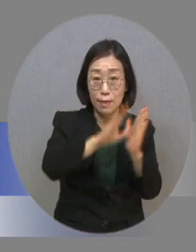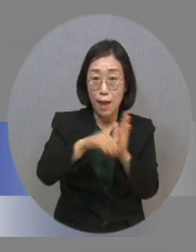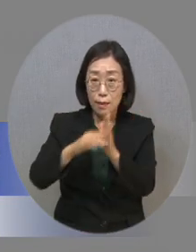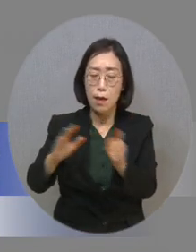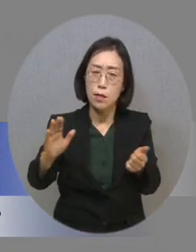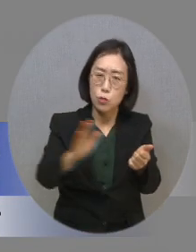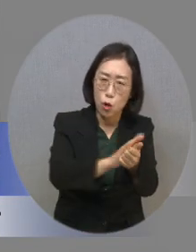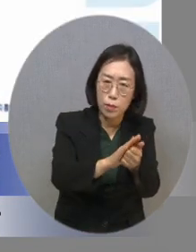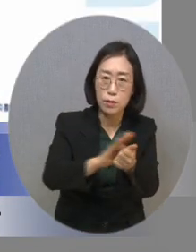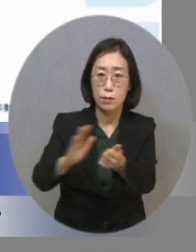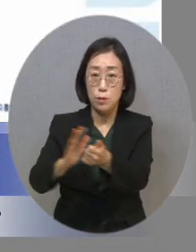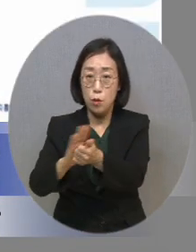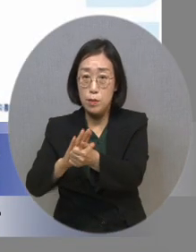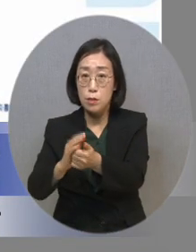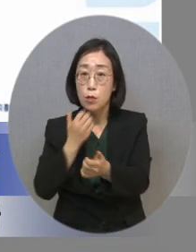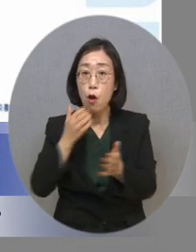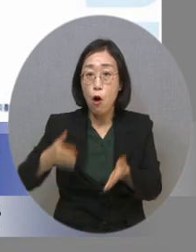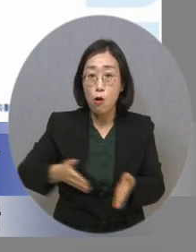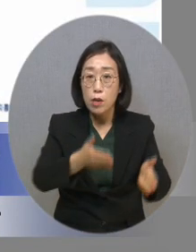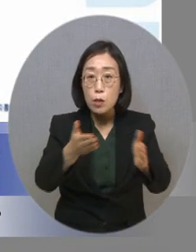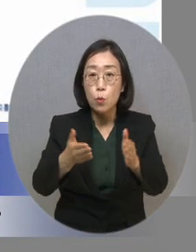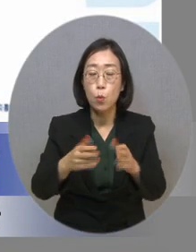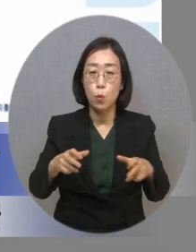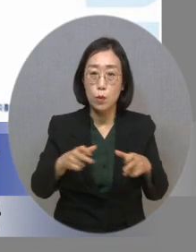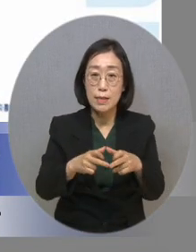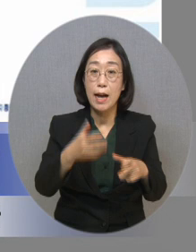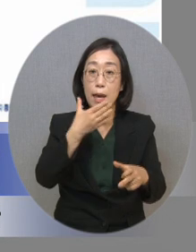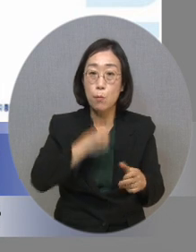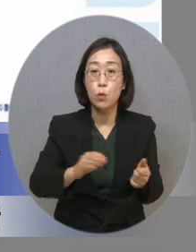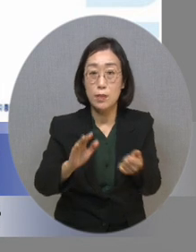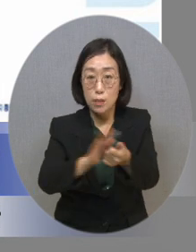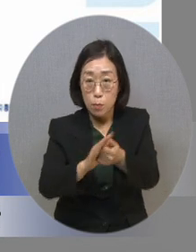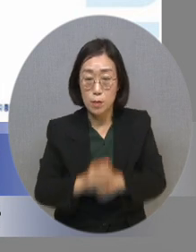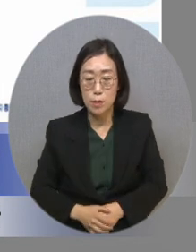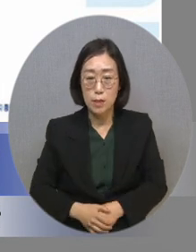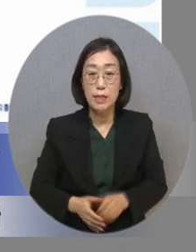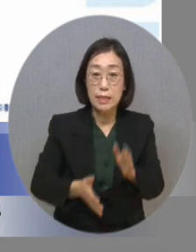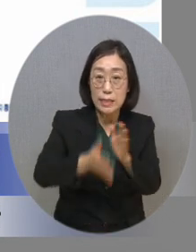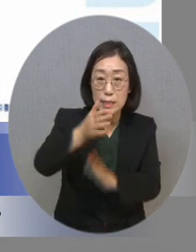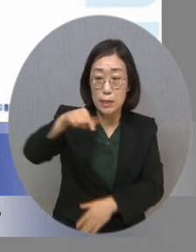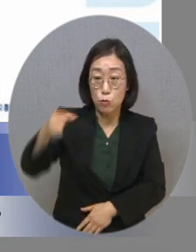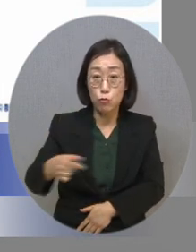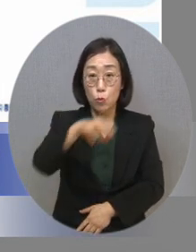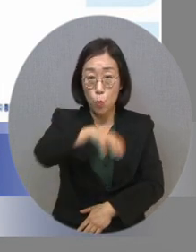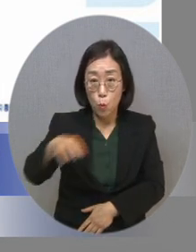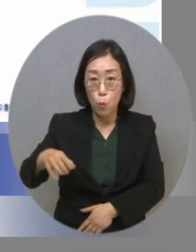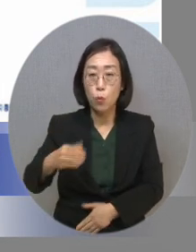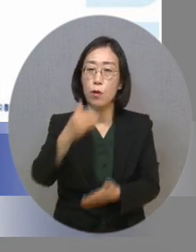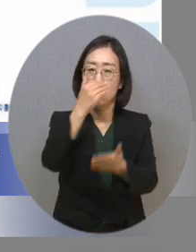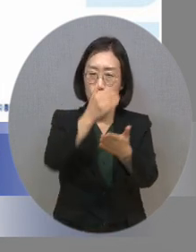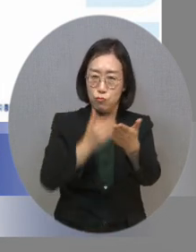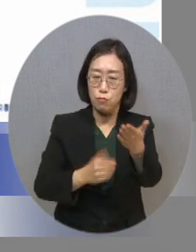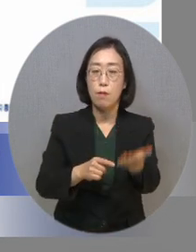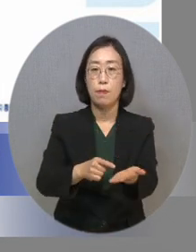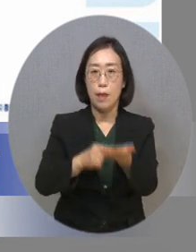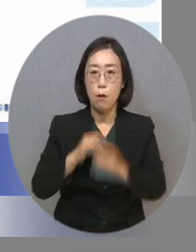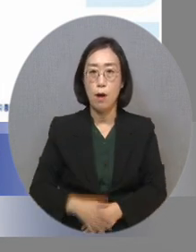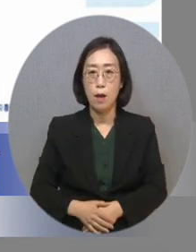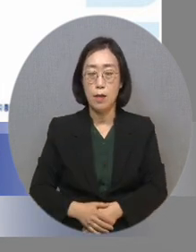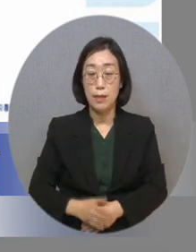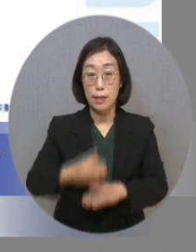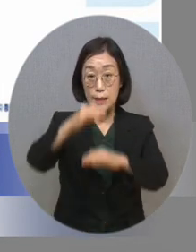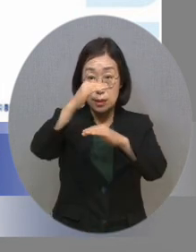서비스와 경기도 장애인 복지 서비스 시군별 자체 복지 서비스 순으로 구성되 있습니다 또한 똑똑